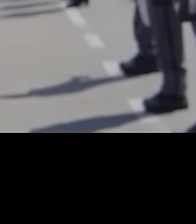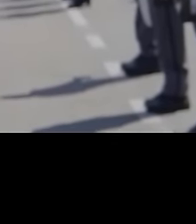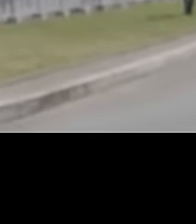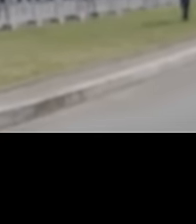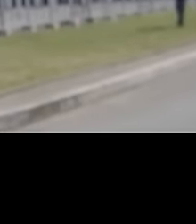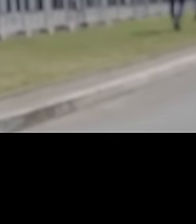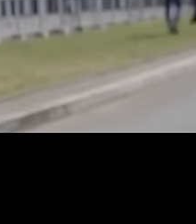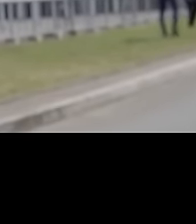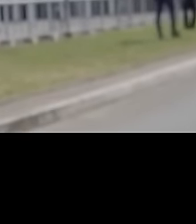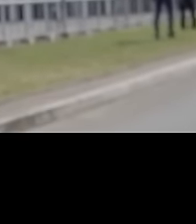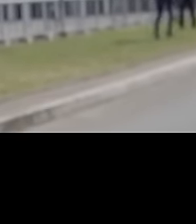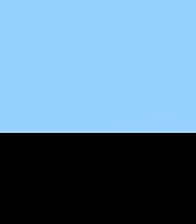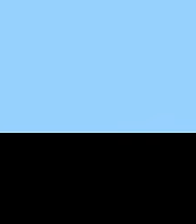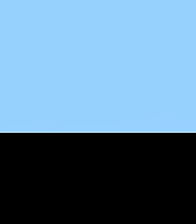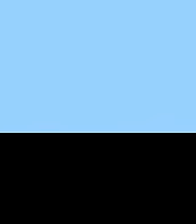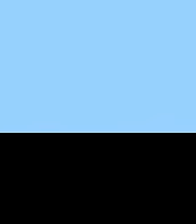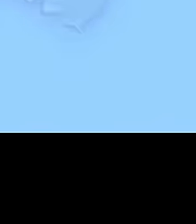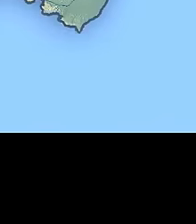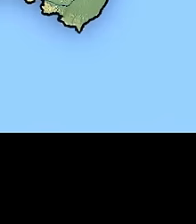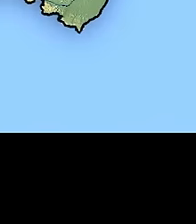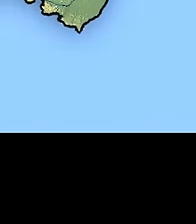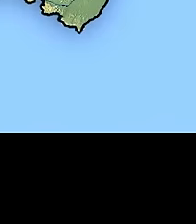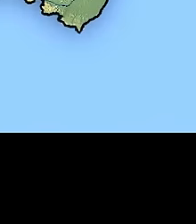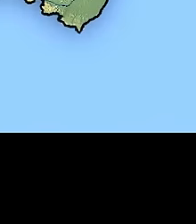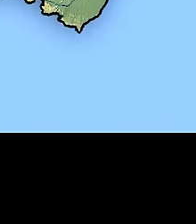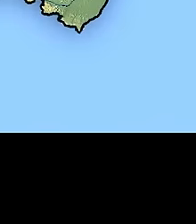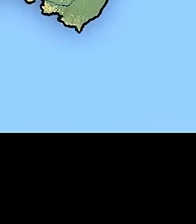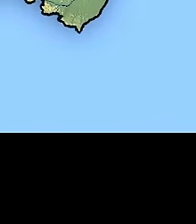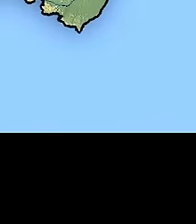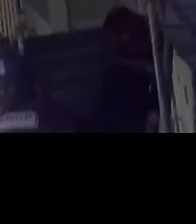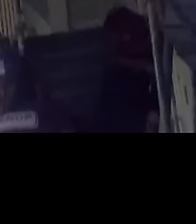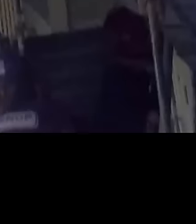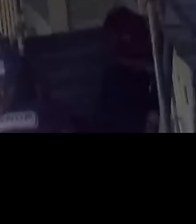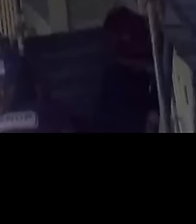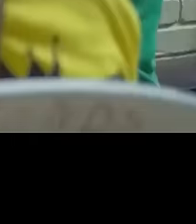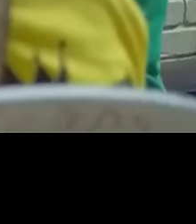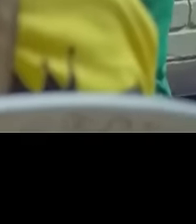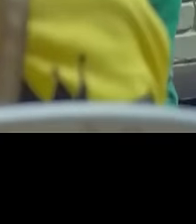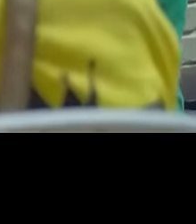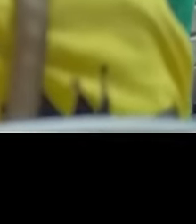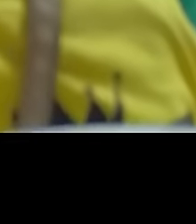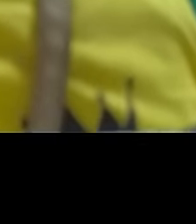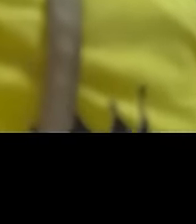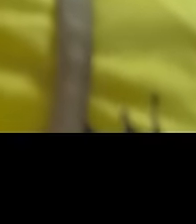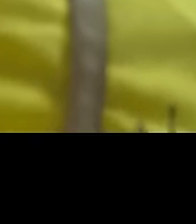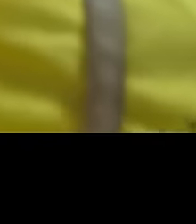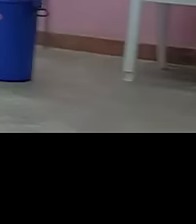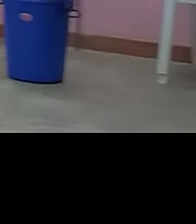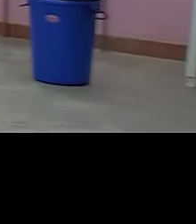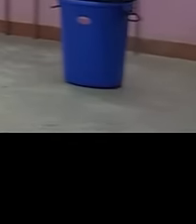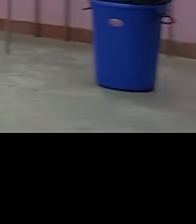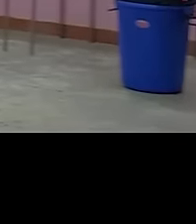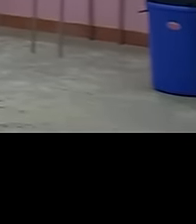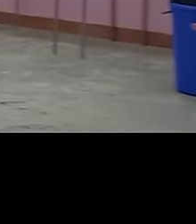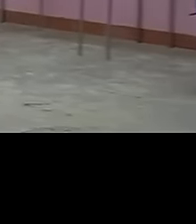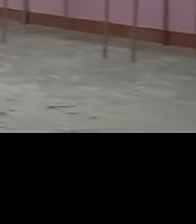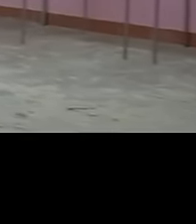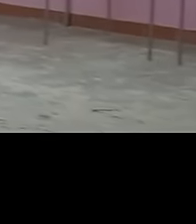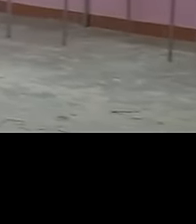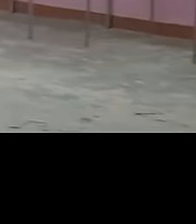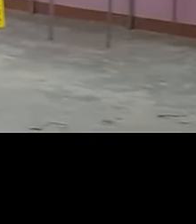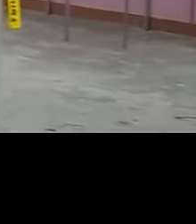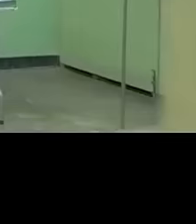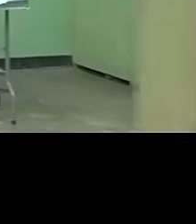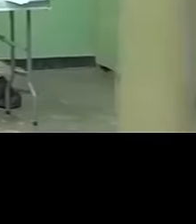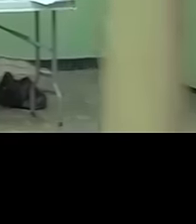Suriname redden en het land weer op de kaart zetten. Het volk had gesproken en koos voor een nieuw beleid,